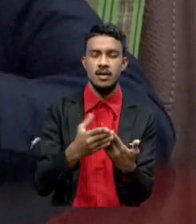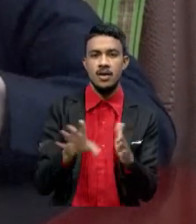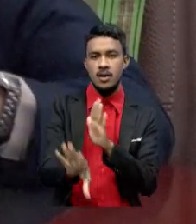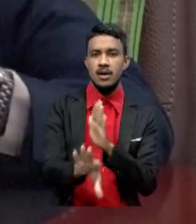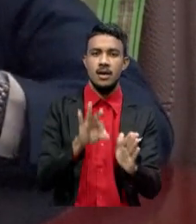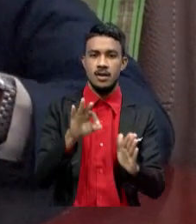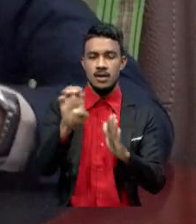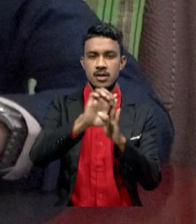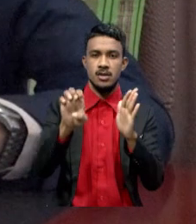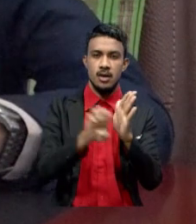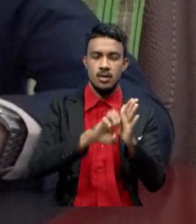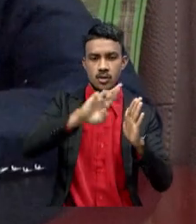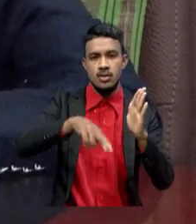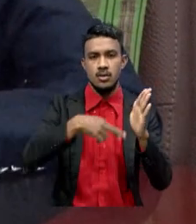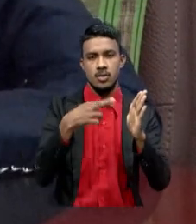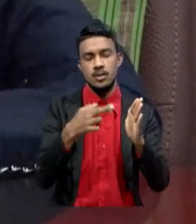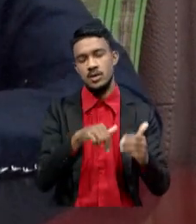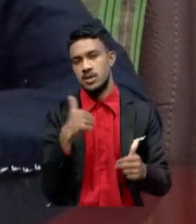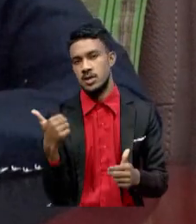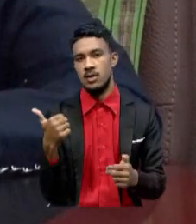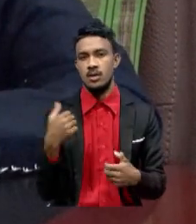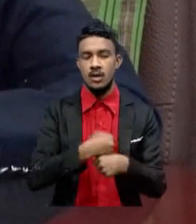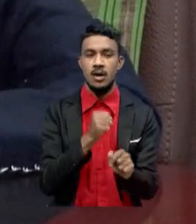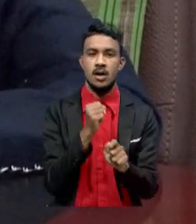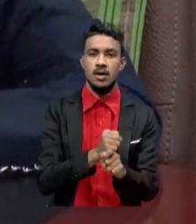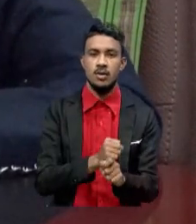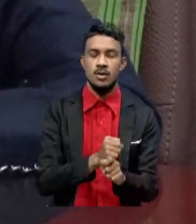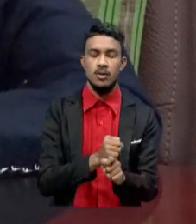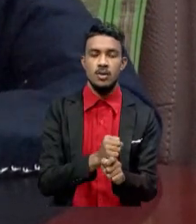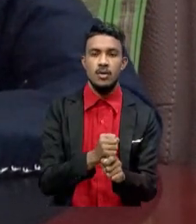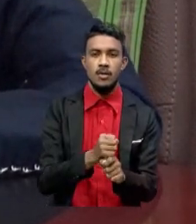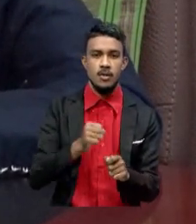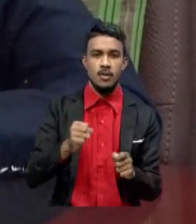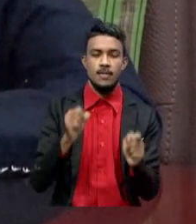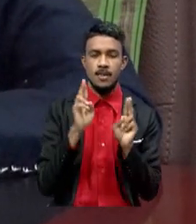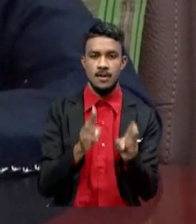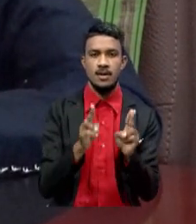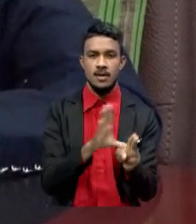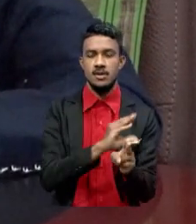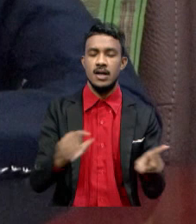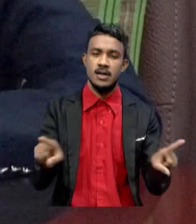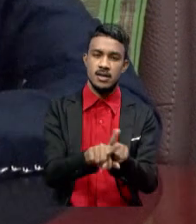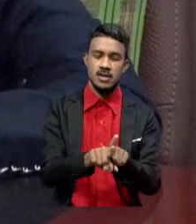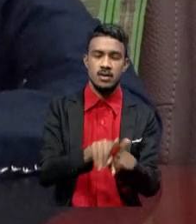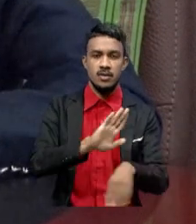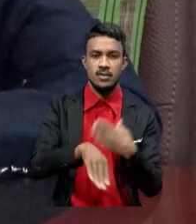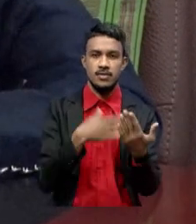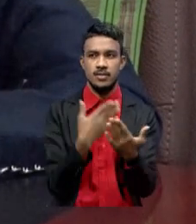estado komesa regulariza ona sa sambalu, ne halu jurisdiksi makas, atu identifika sa sanser nebe sene.